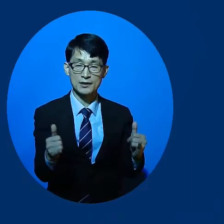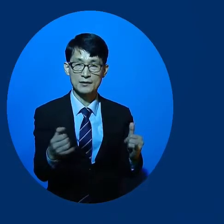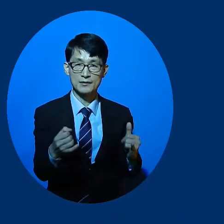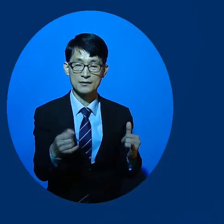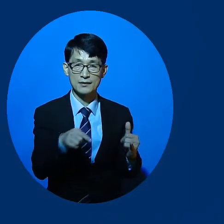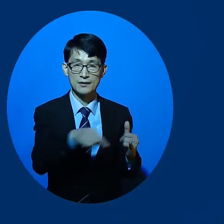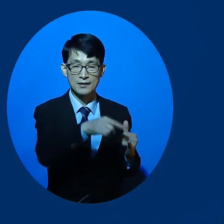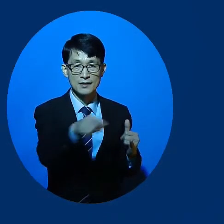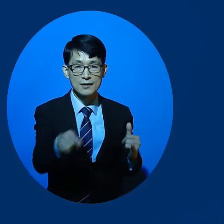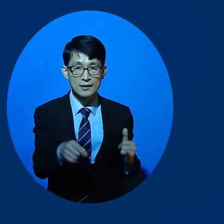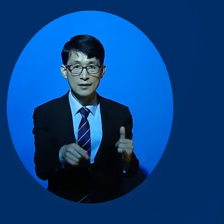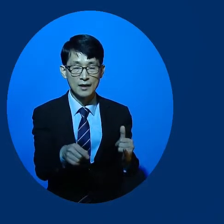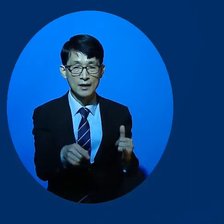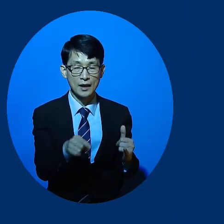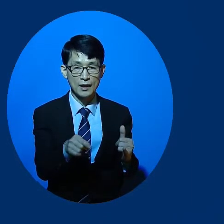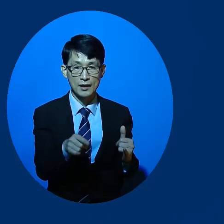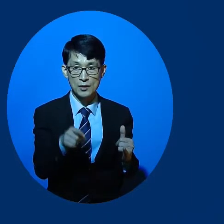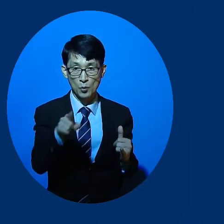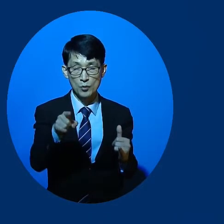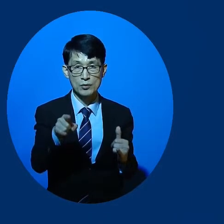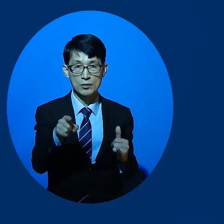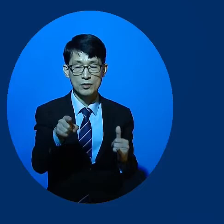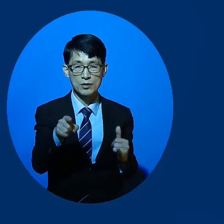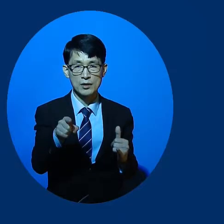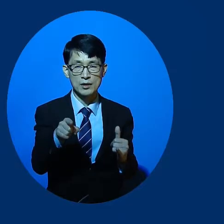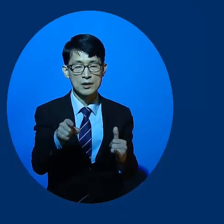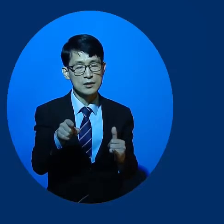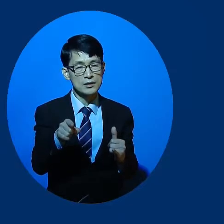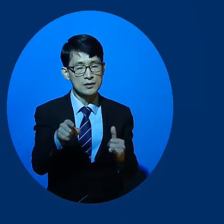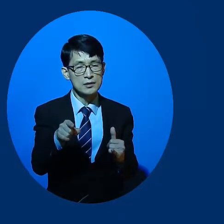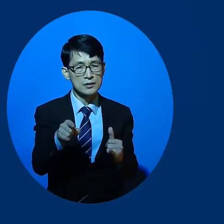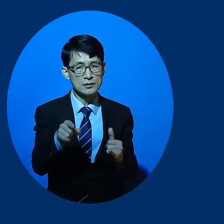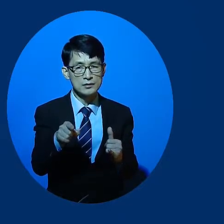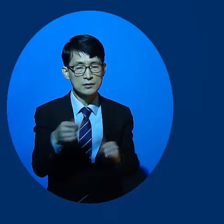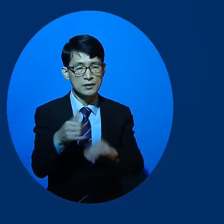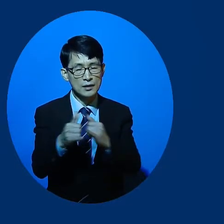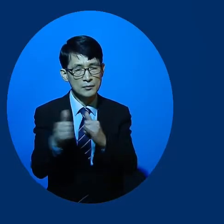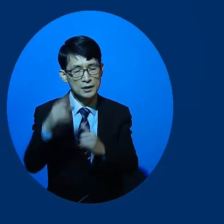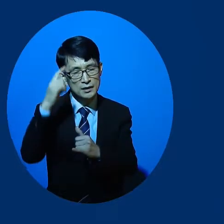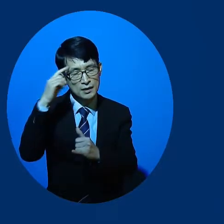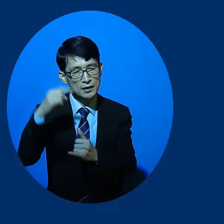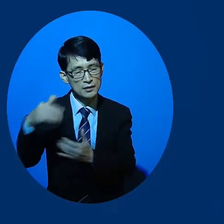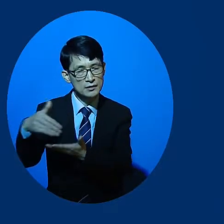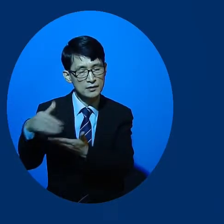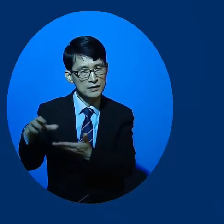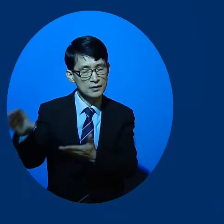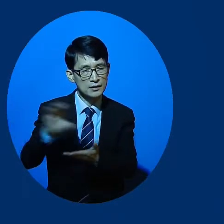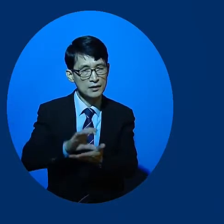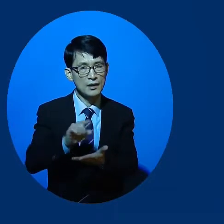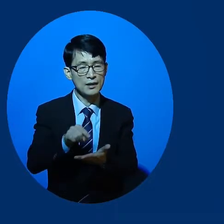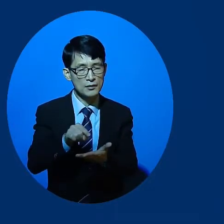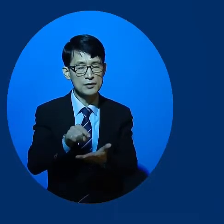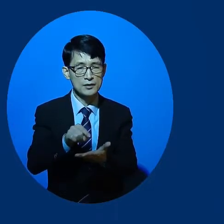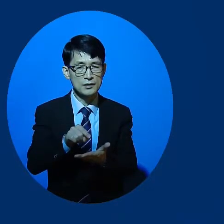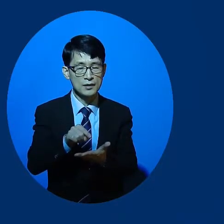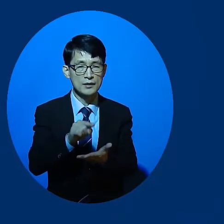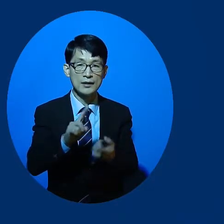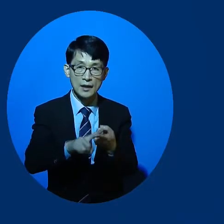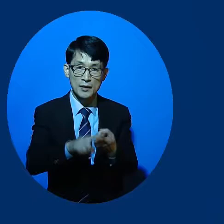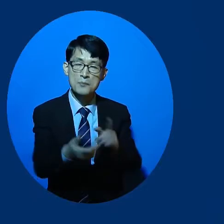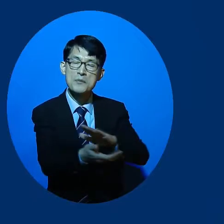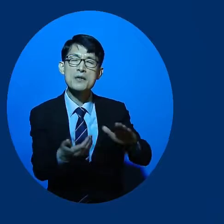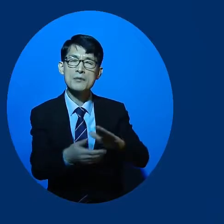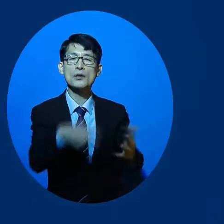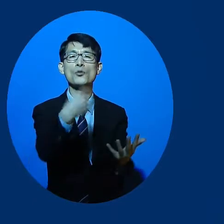직무 연수의 과목에 좀 들어가야 되지 않겠냐. 그래서 모든